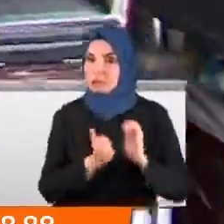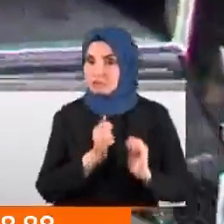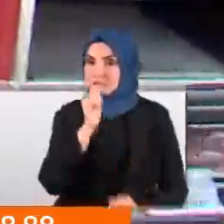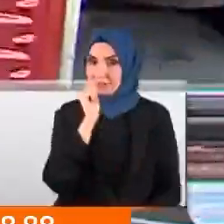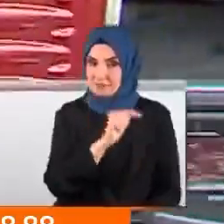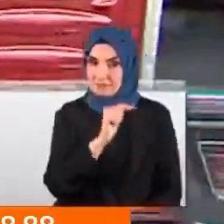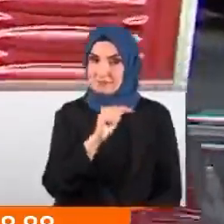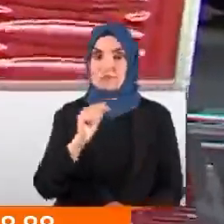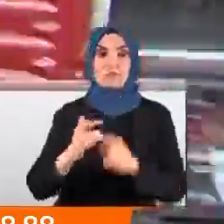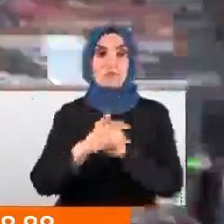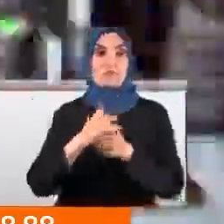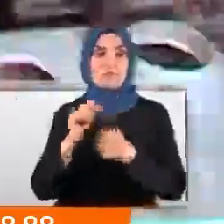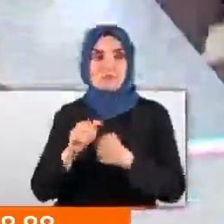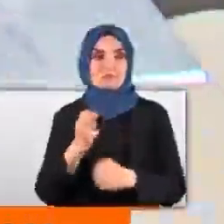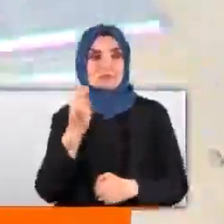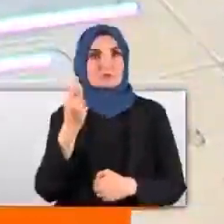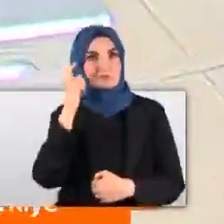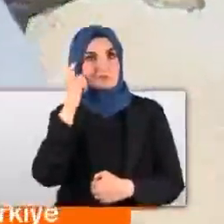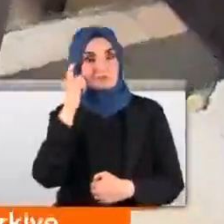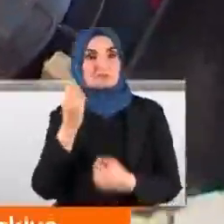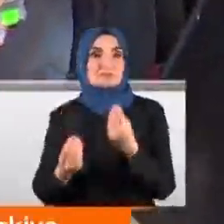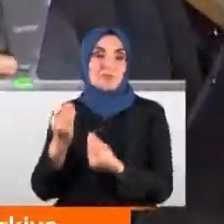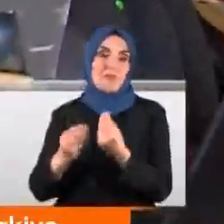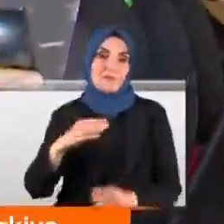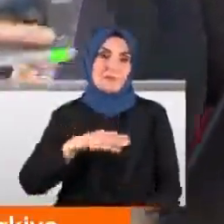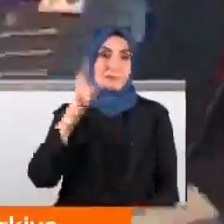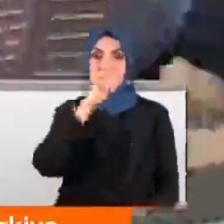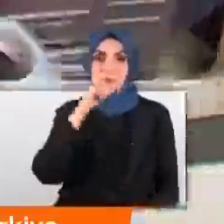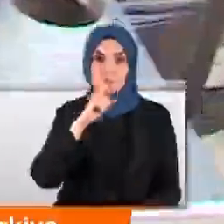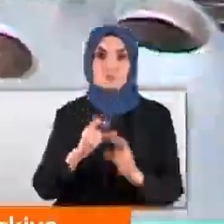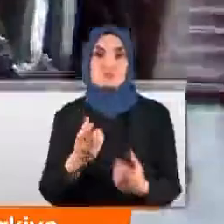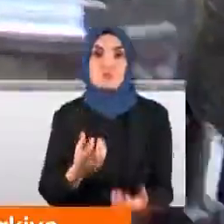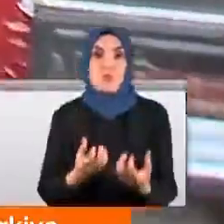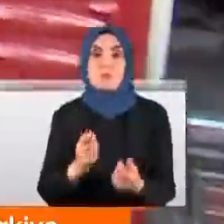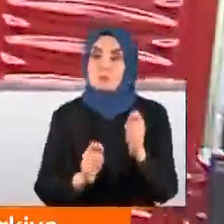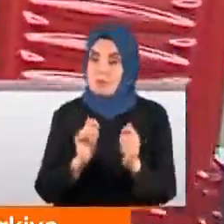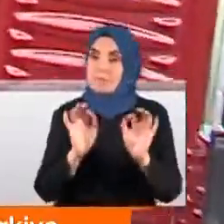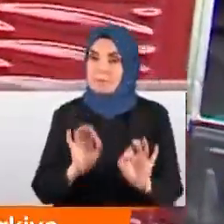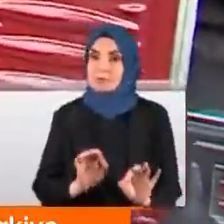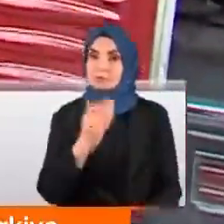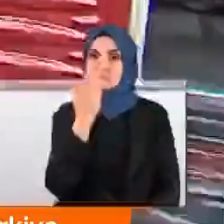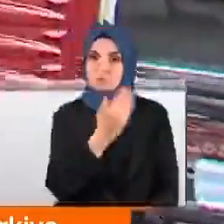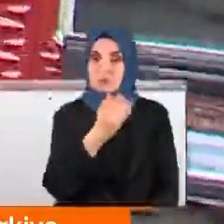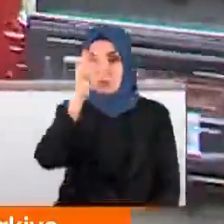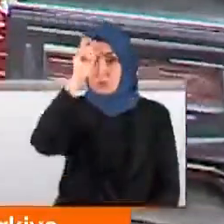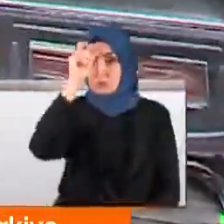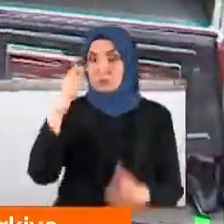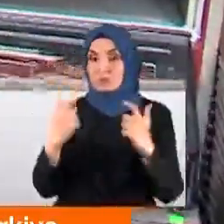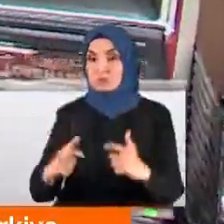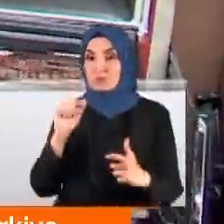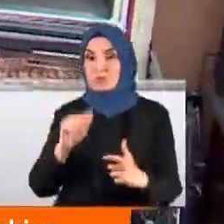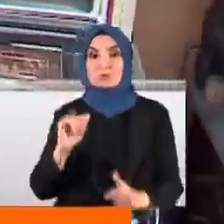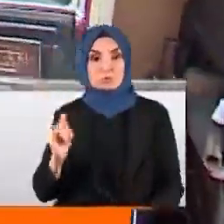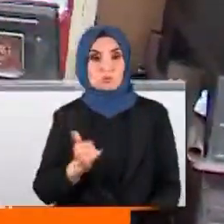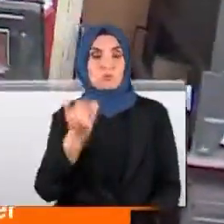Peki neden? Çünkü ülkeler artık soba kullanmaya başlayacak ve Türkiye'den de bir hayli yoğun bir şekilde soba